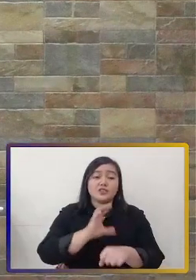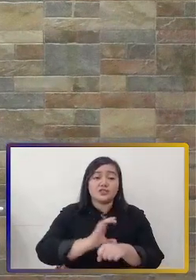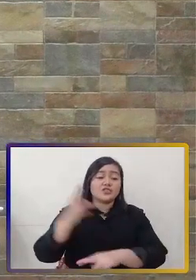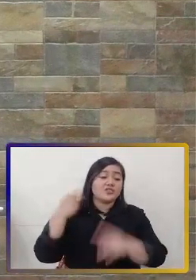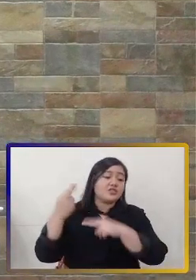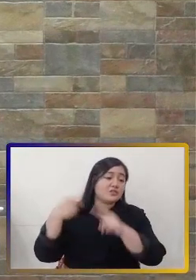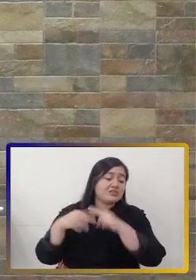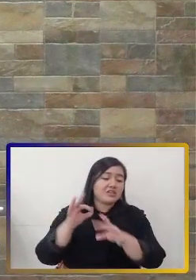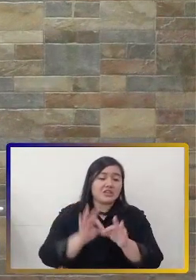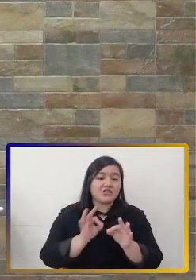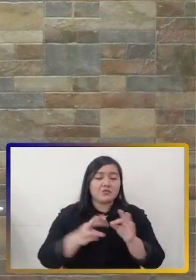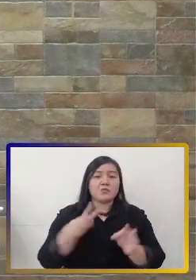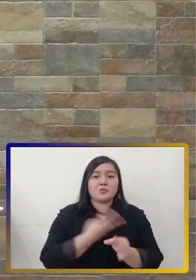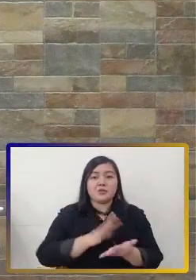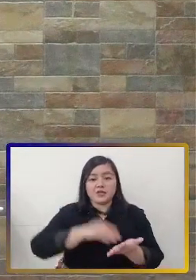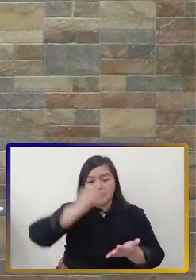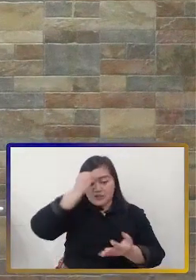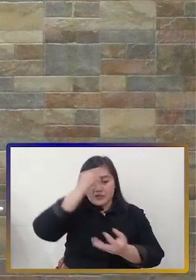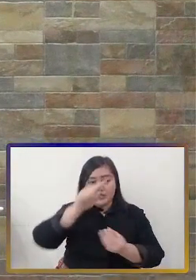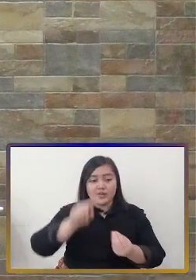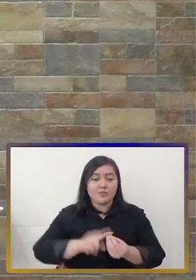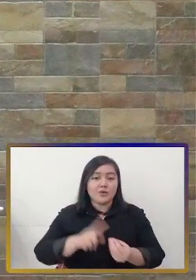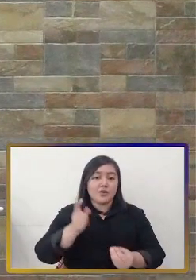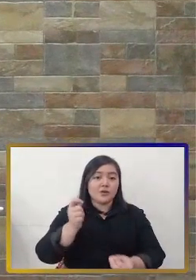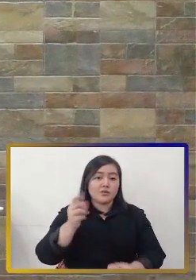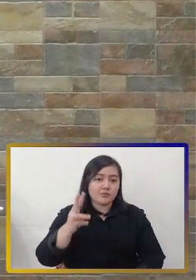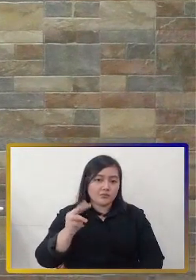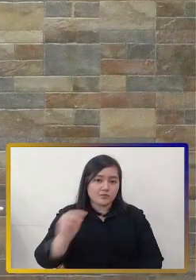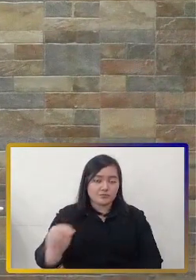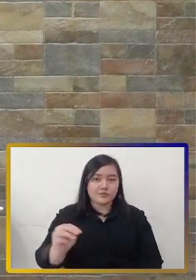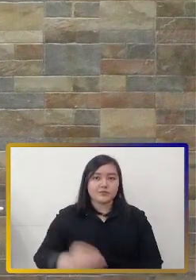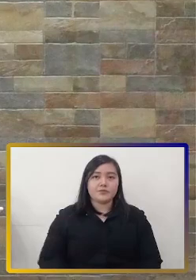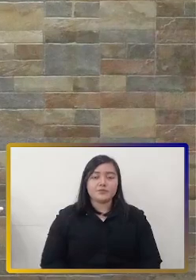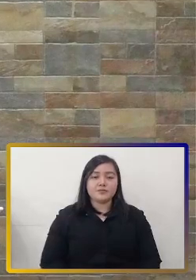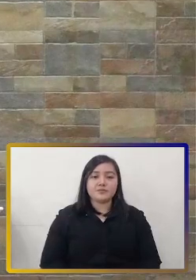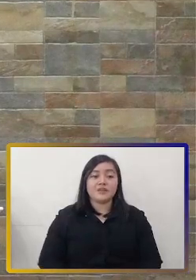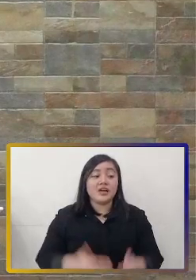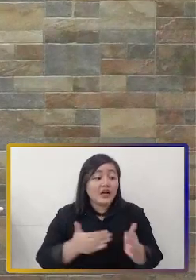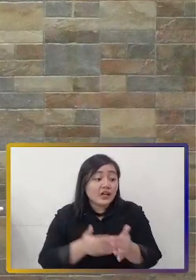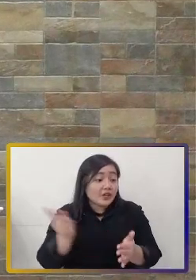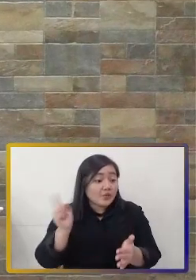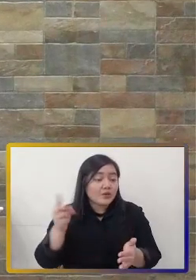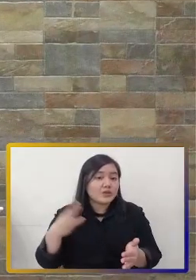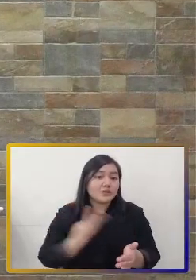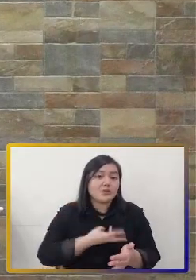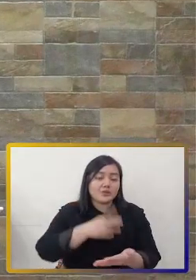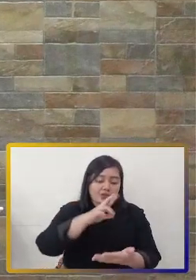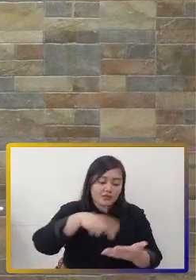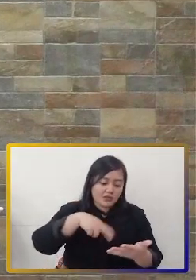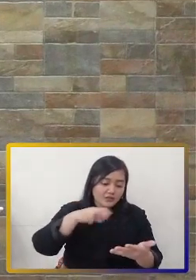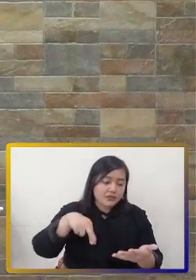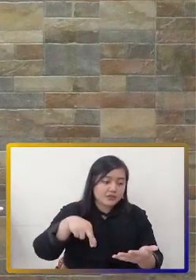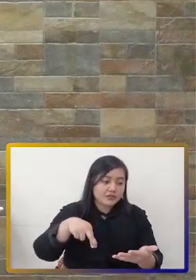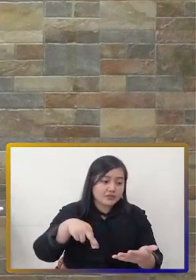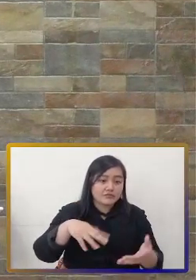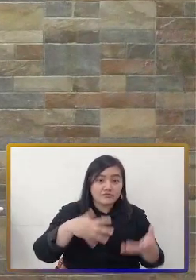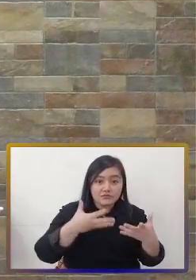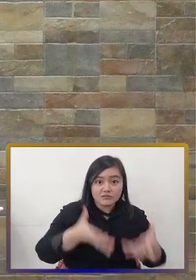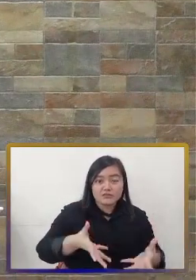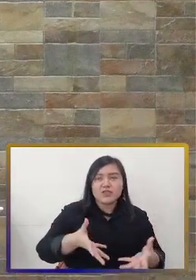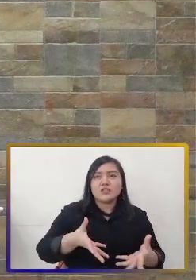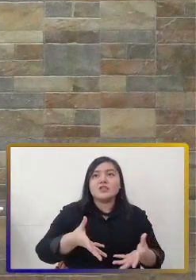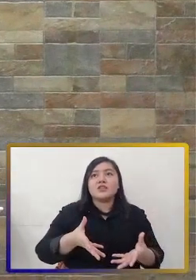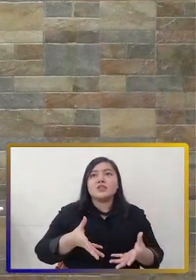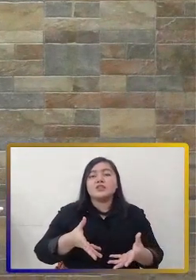ano ba yung binabasa nating mga talata? These are church letters of the Apostle Paul. Sabi ko nga sa inyo